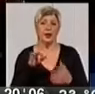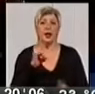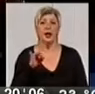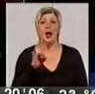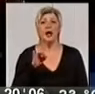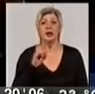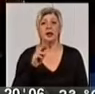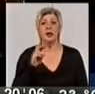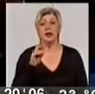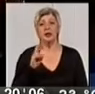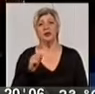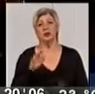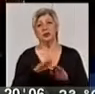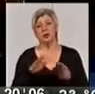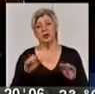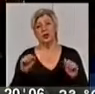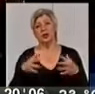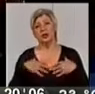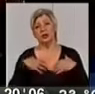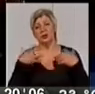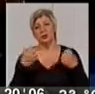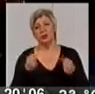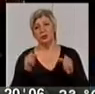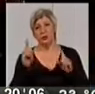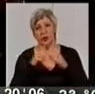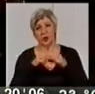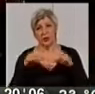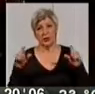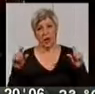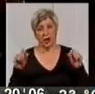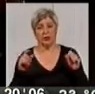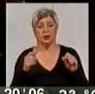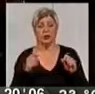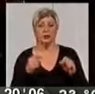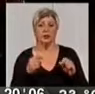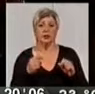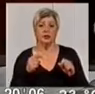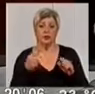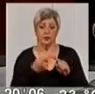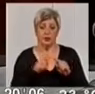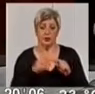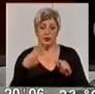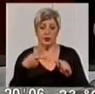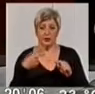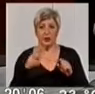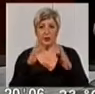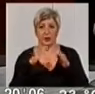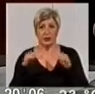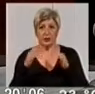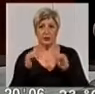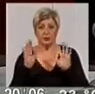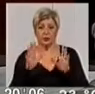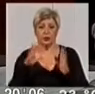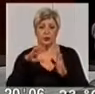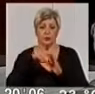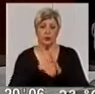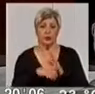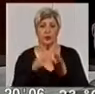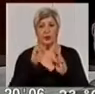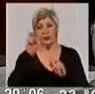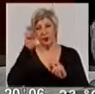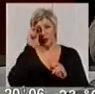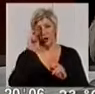дитячих оздоровчих закладів. Оці заклади 20, які є, вони будуть включені в державний реєстр. Так. І, можливо,